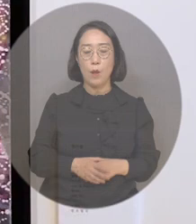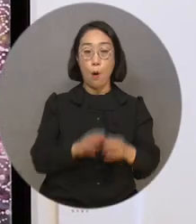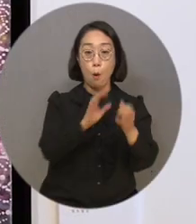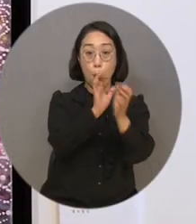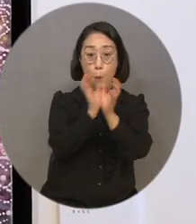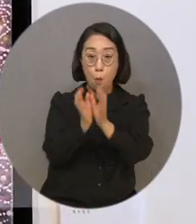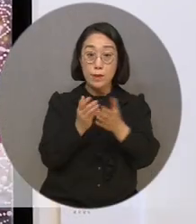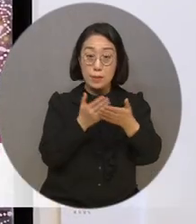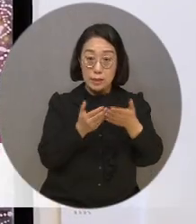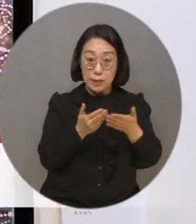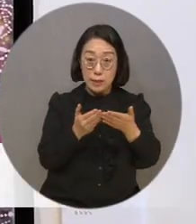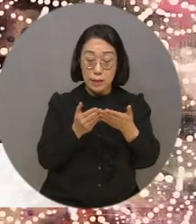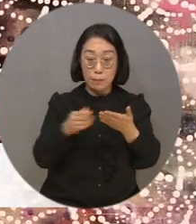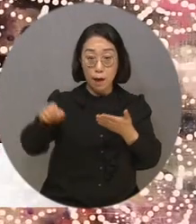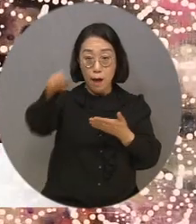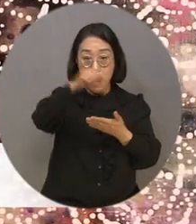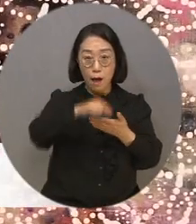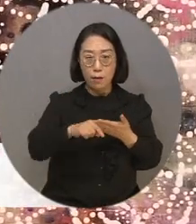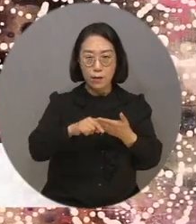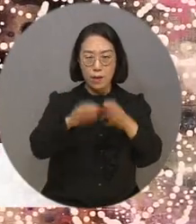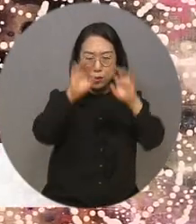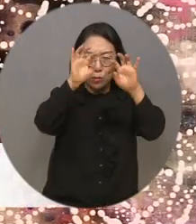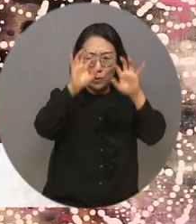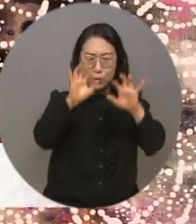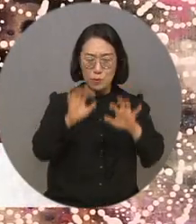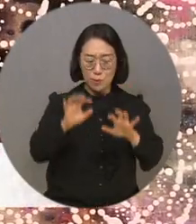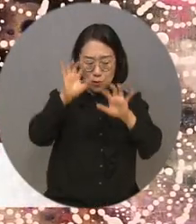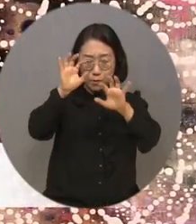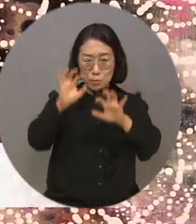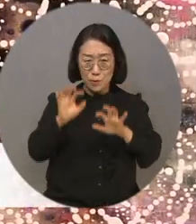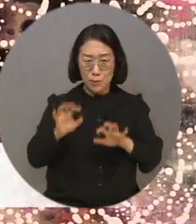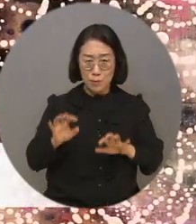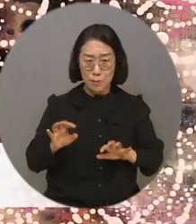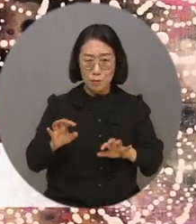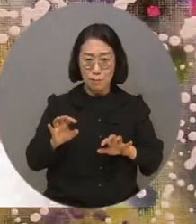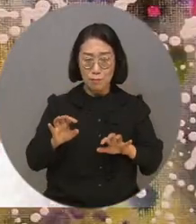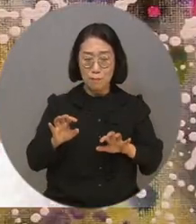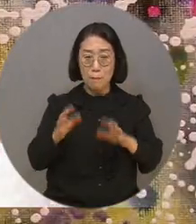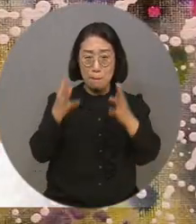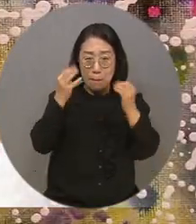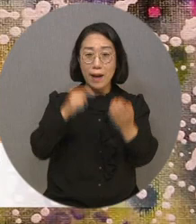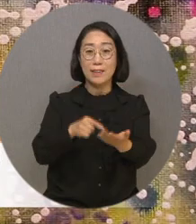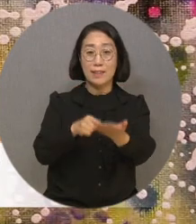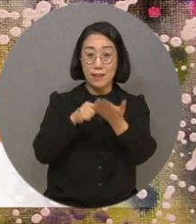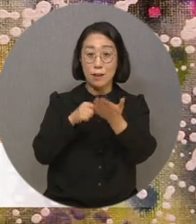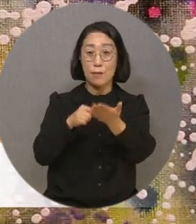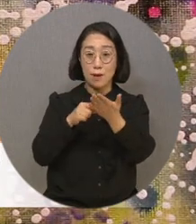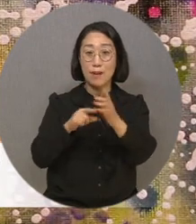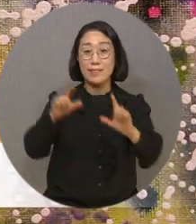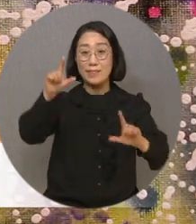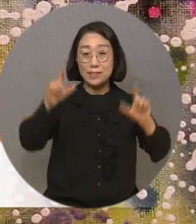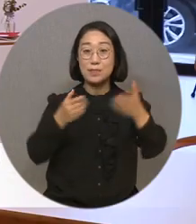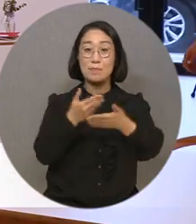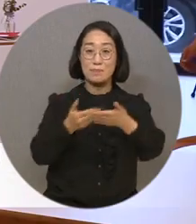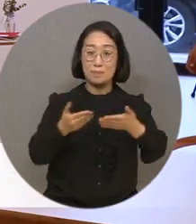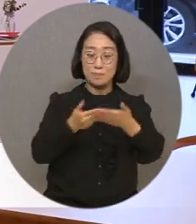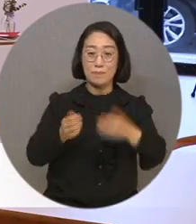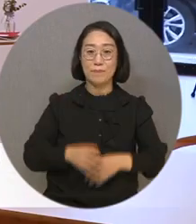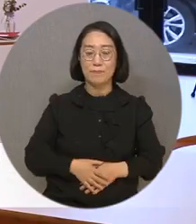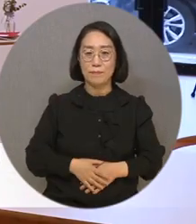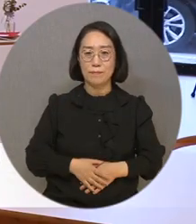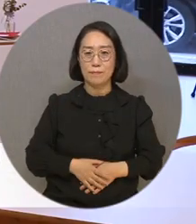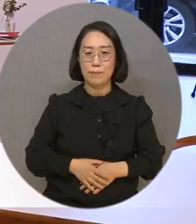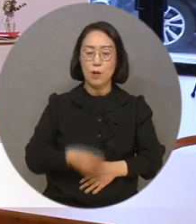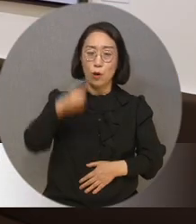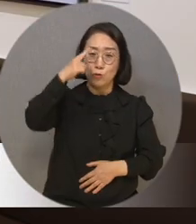꽃그림이 그려진 캔버스 위에 수많은 점들이 휘몰아치듯 불규칙적으로 가득 채우고 있습니다.